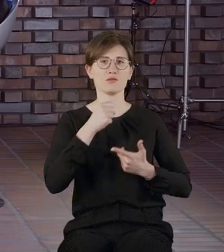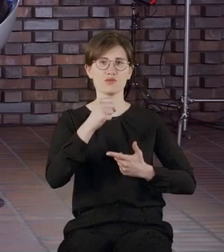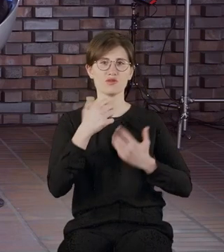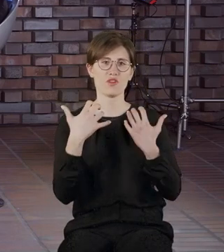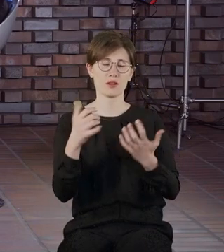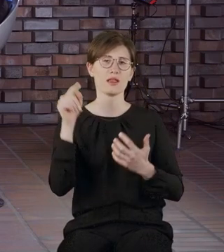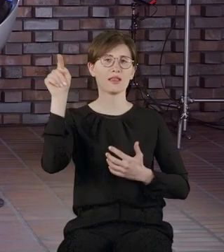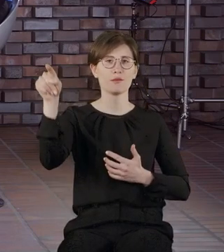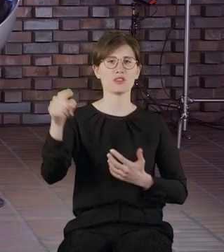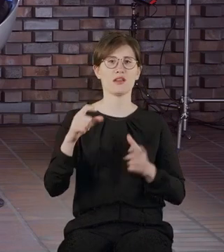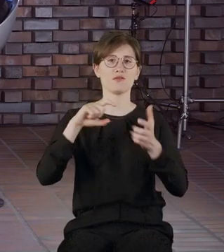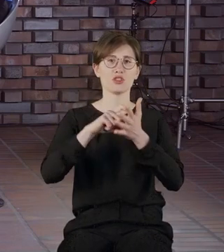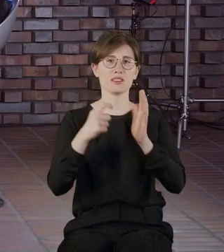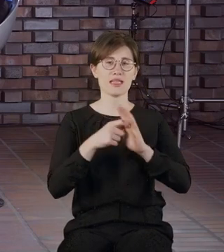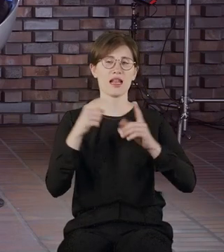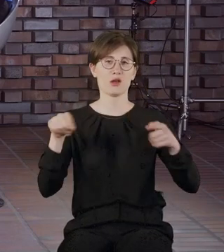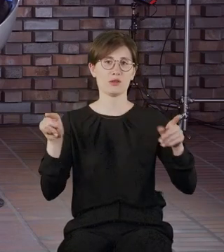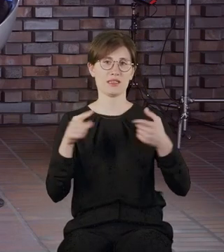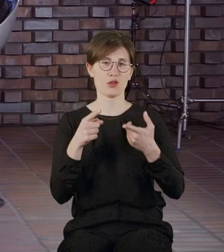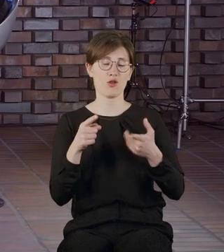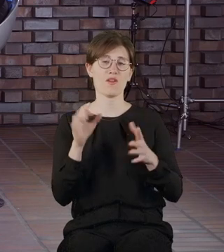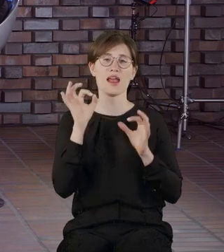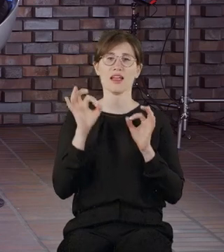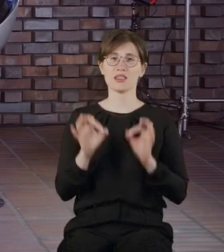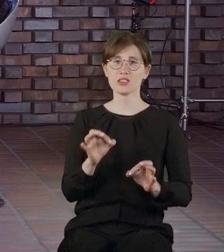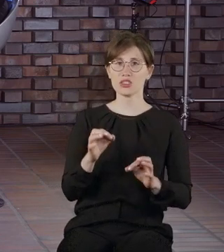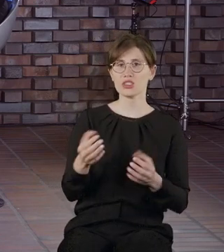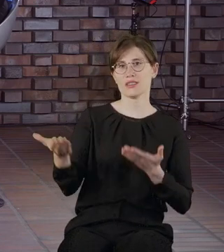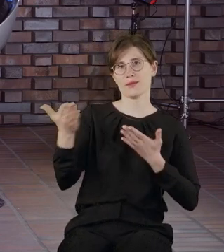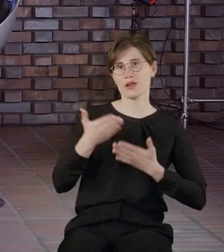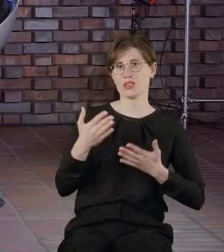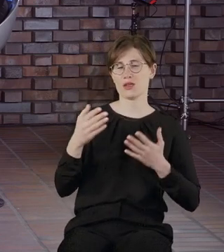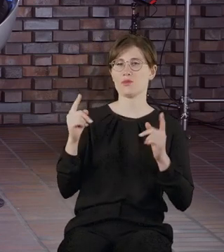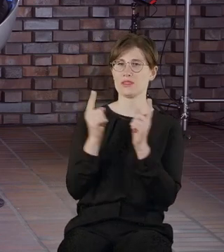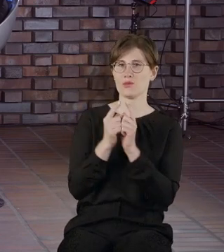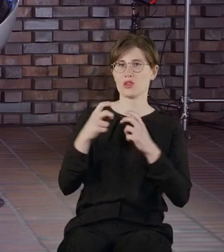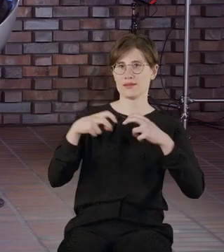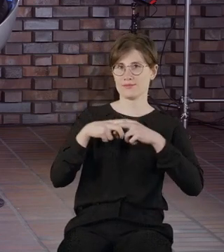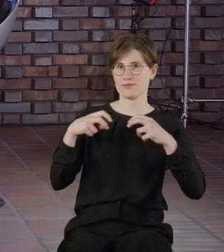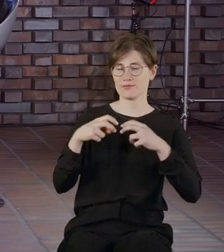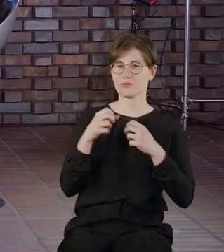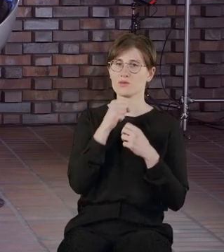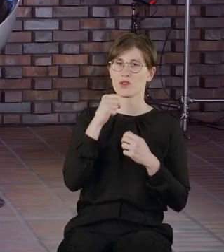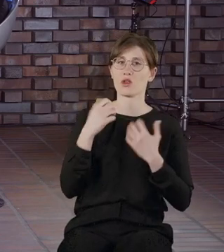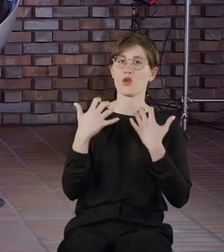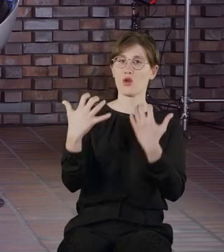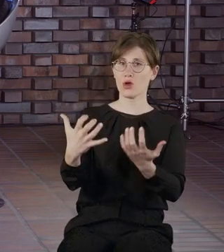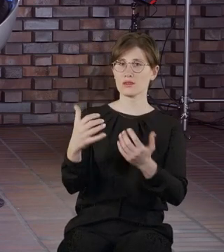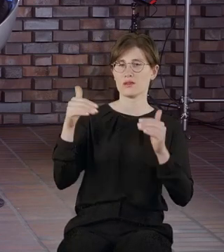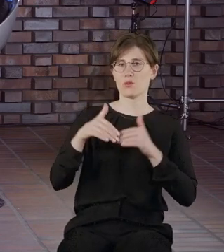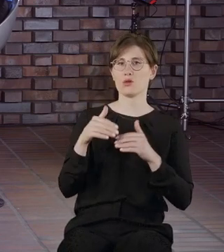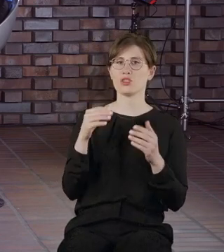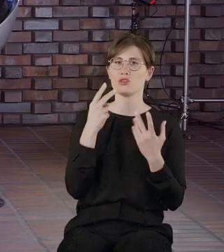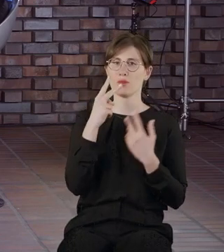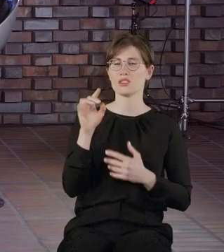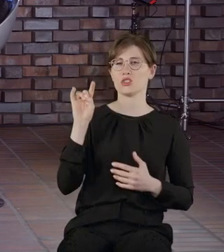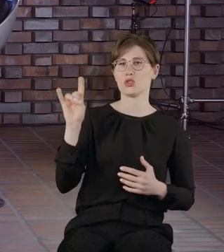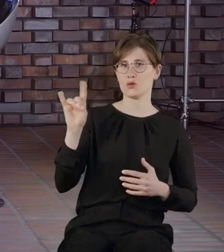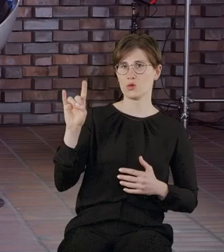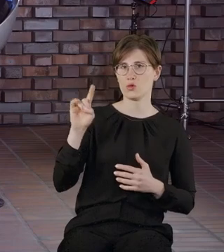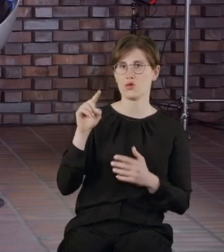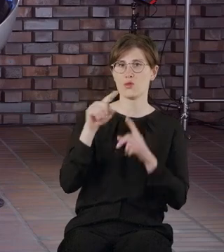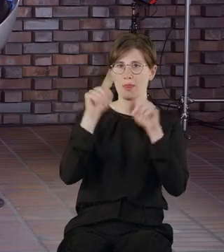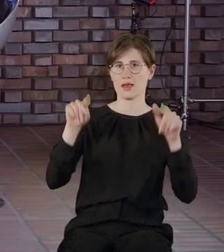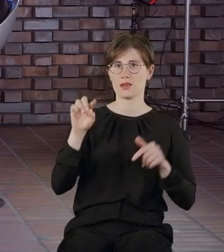sali koncertowej. Tym razem zapraszamy do przestrzeni wirtualnej. Koncert będzie można zobaczyć w serwisie YouTube, na kanale Uniwersytetu Śląskiego